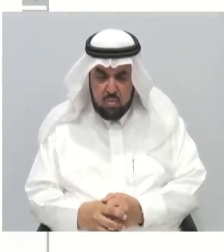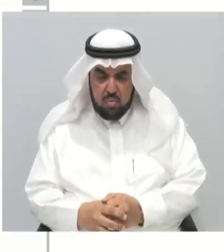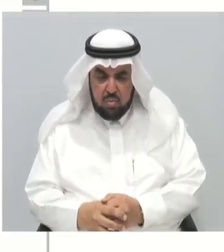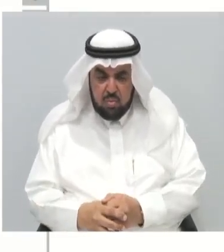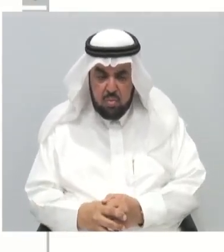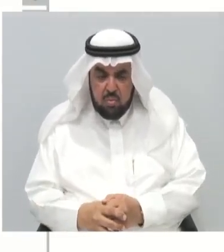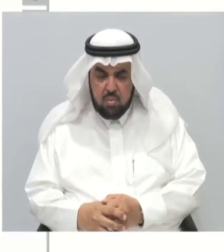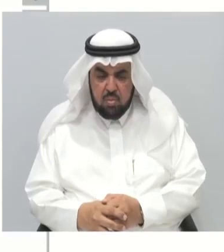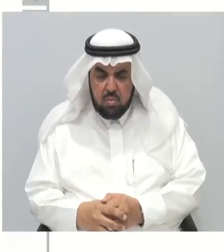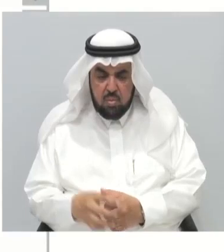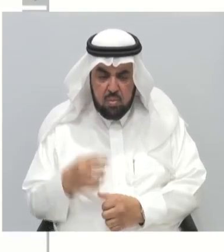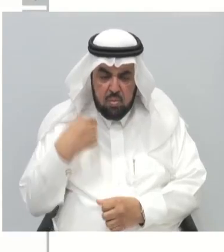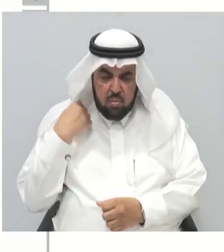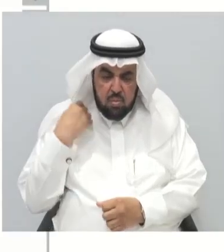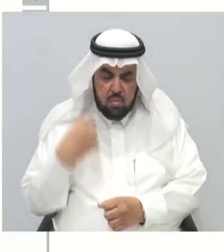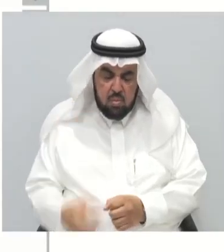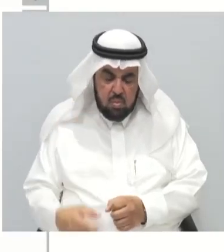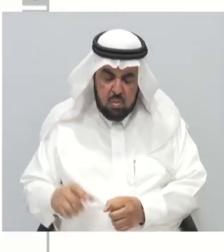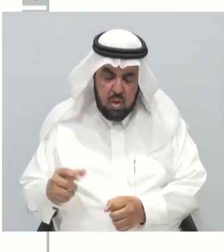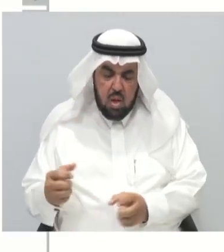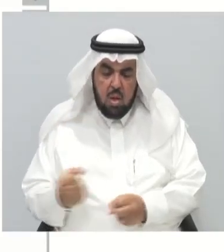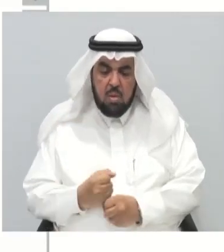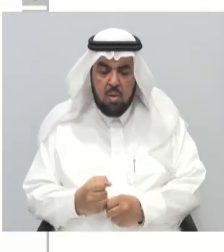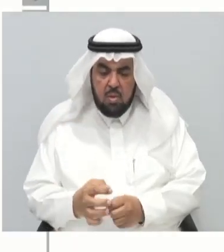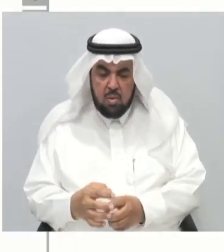نطبق الان مع بعض العملي